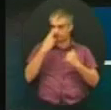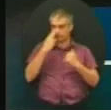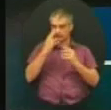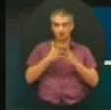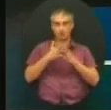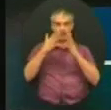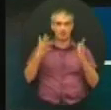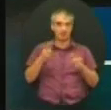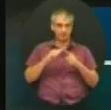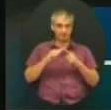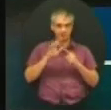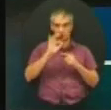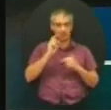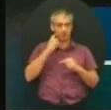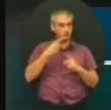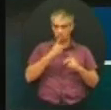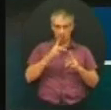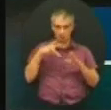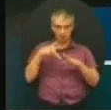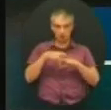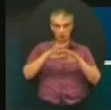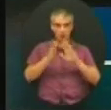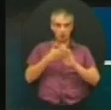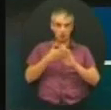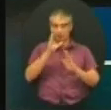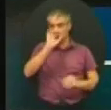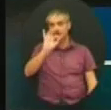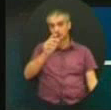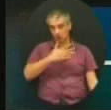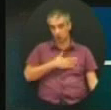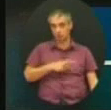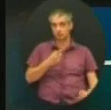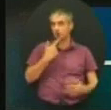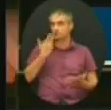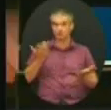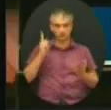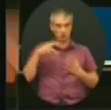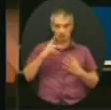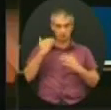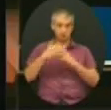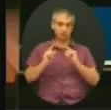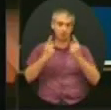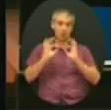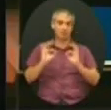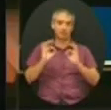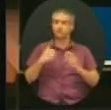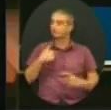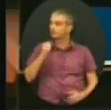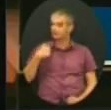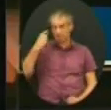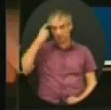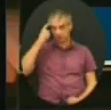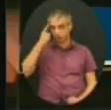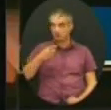להרחיב את הוורסיה של איילת שקד, לא יכשיל את כל העניין? לשיטתך, את רוצה את זה. זה עלול לא לקרות. בסדר, אני קודם כל חושבת